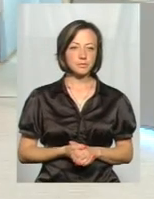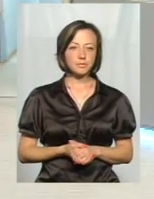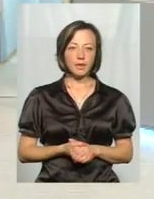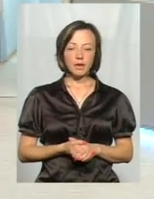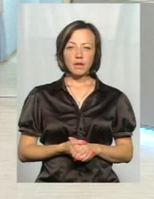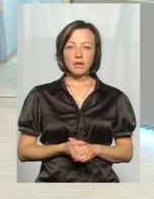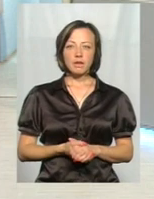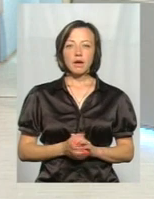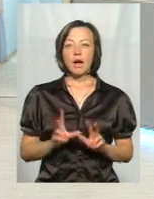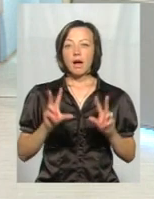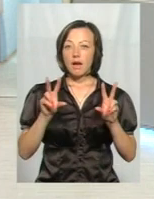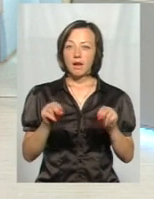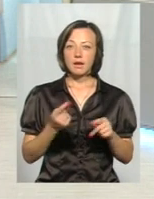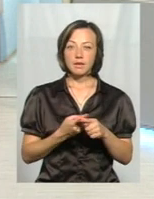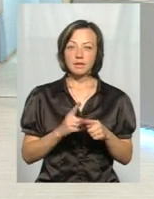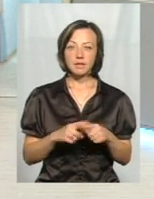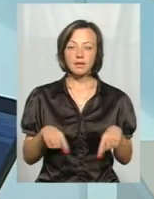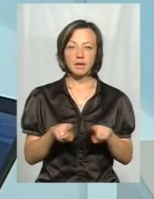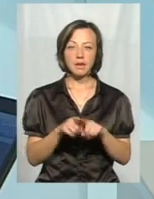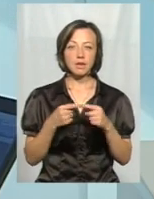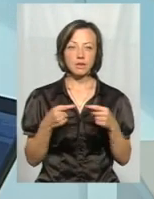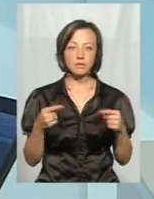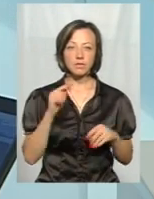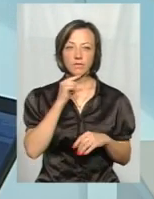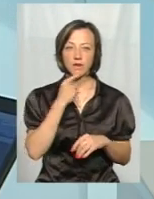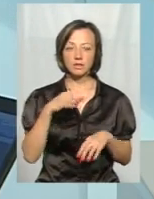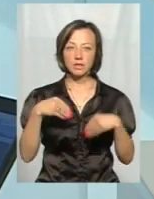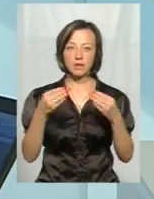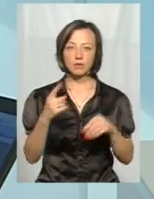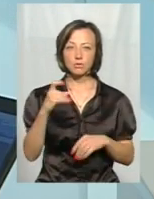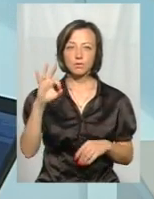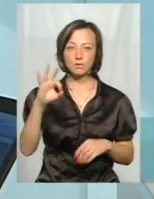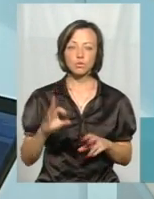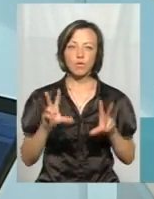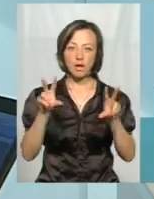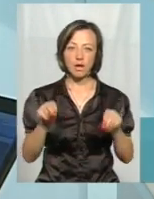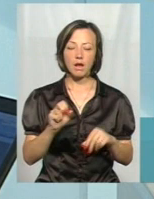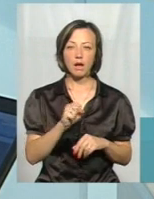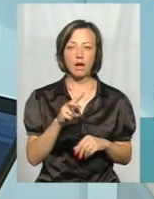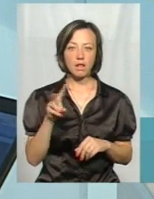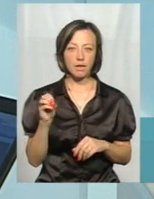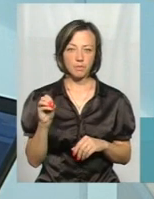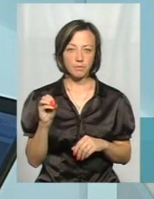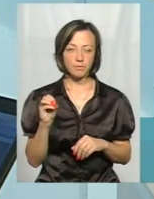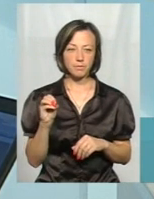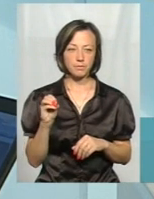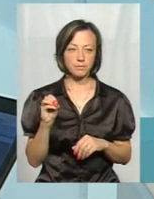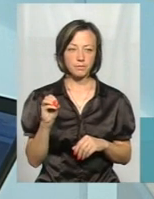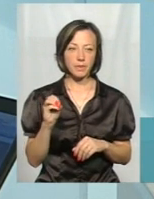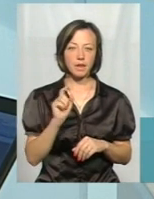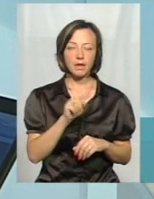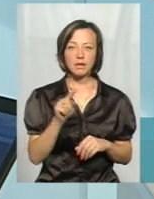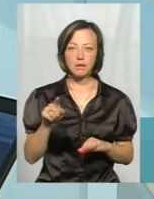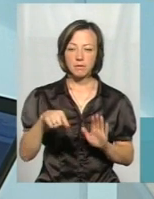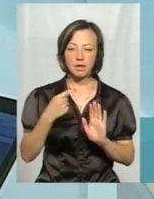Гарантії – це така річ. Тут важко дати 100% гарантії. Але ті питання,